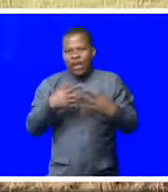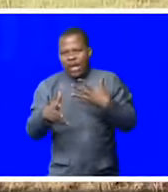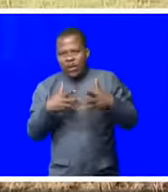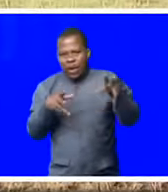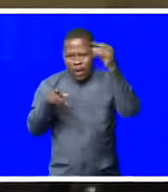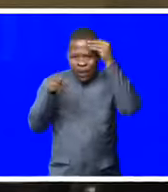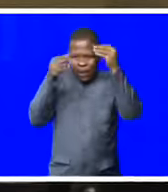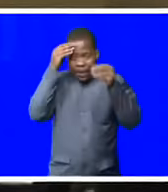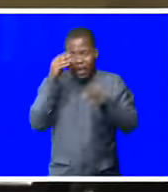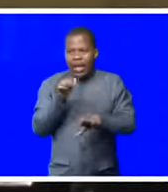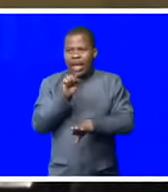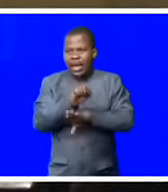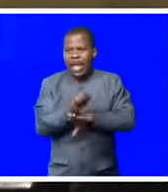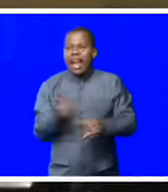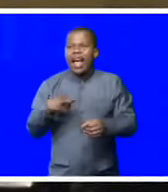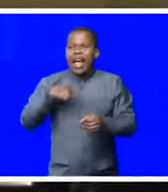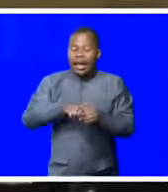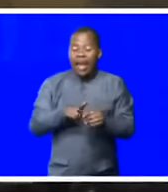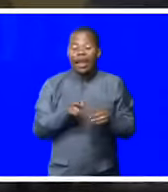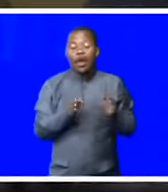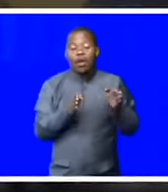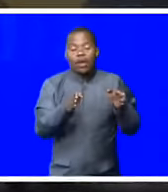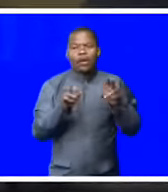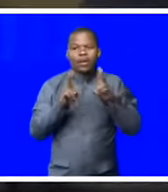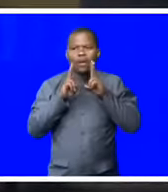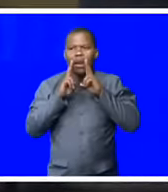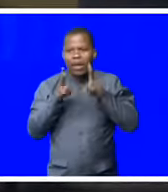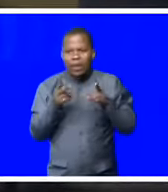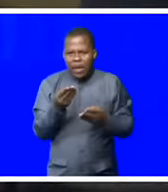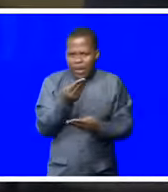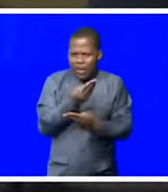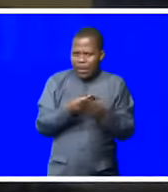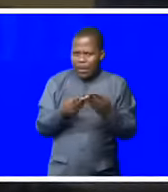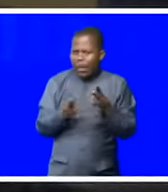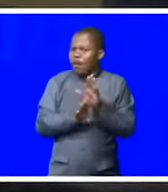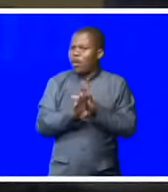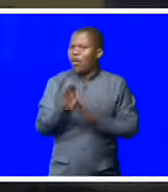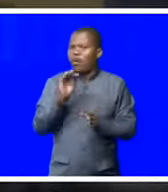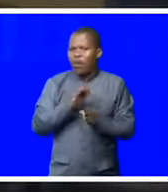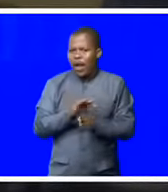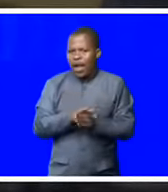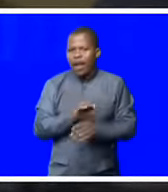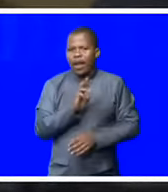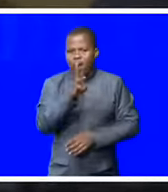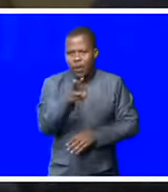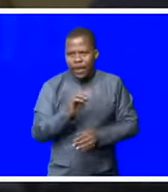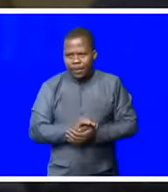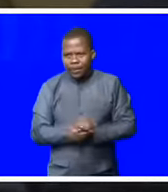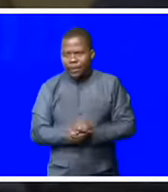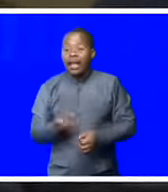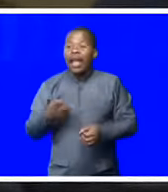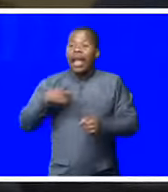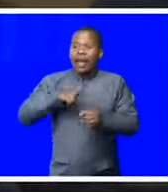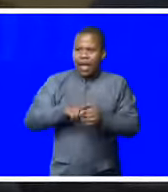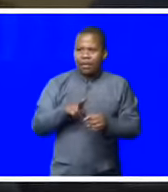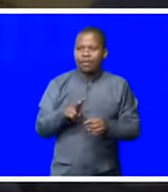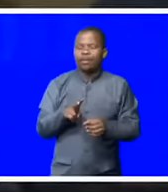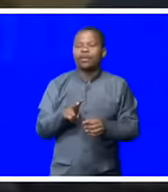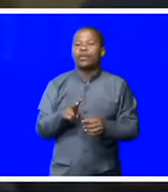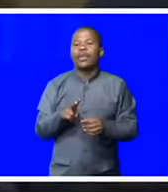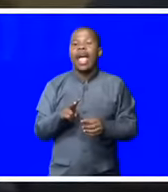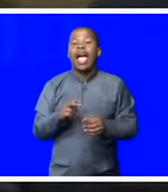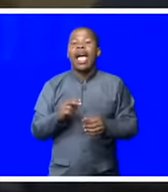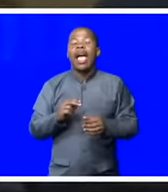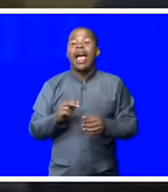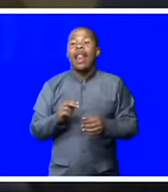lingawuletha umnotho kuleli hlangothi letekuvakasha. Sibhizi ngalo mkhankaso wethu wekwenta siqinisekise ukuthi sisebenzisa